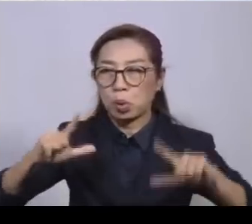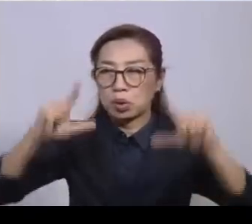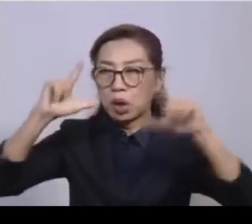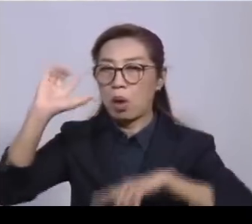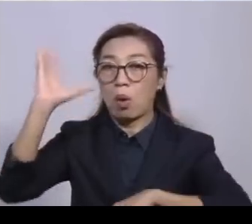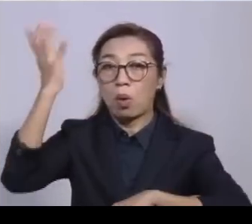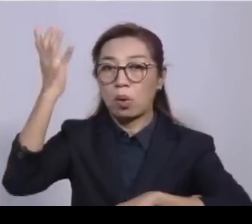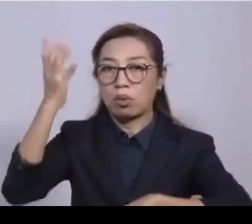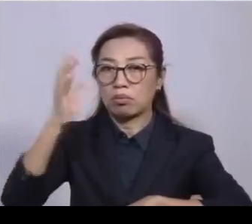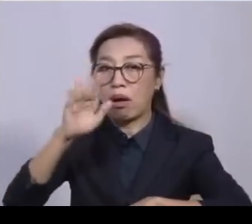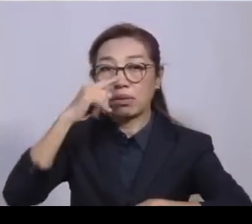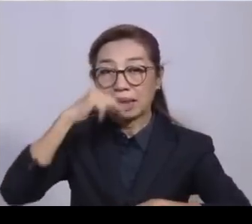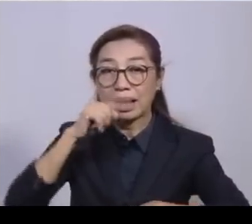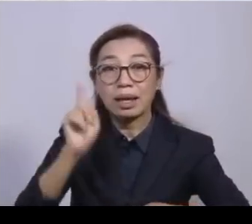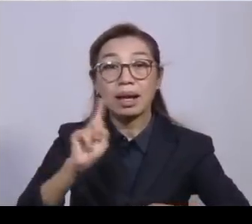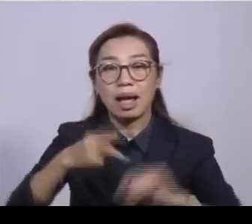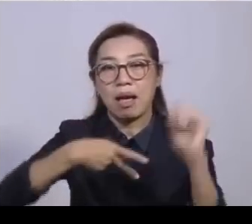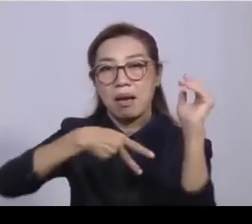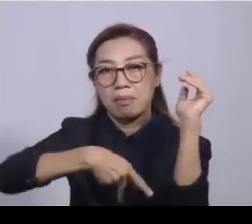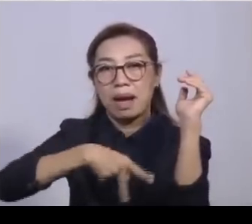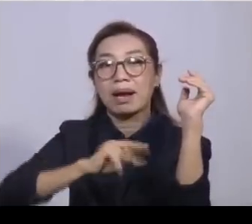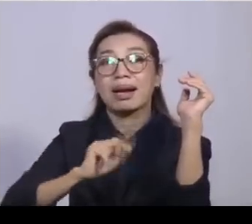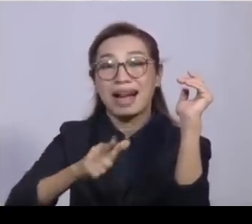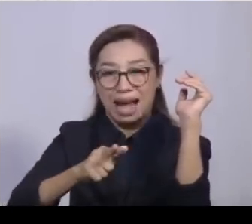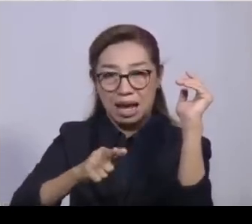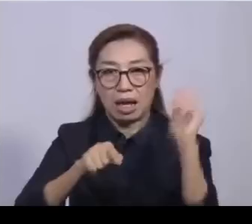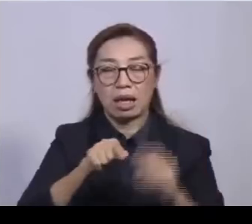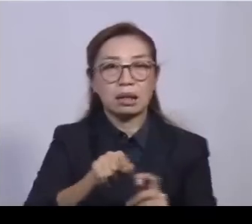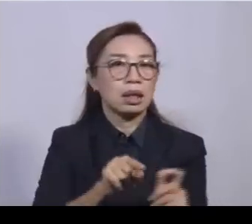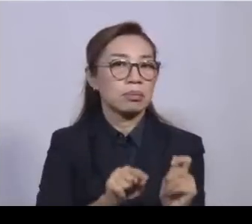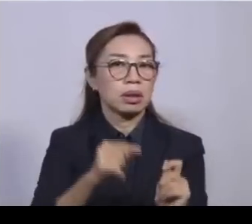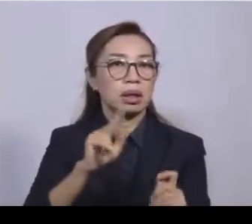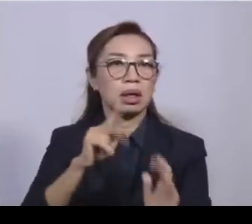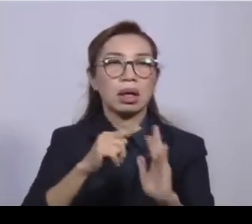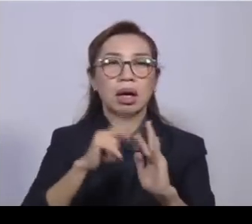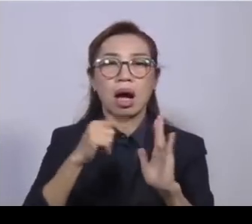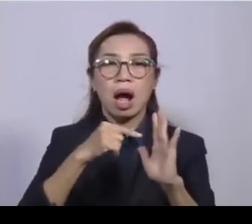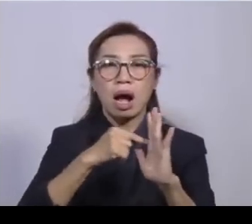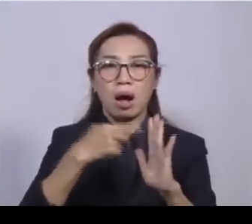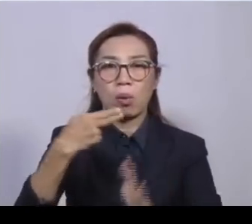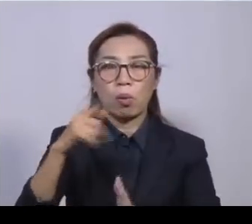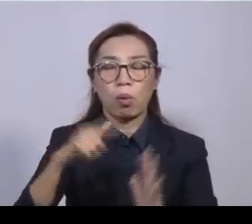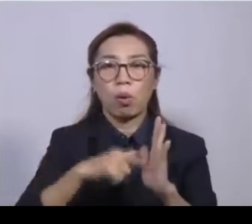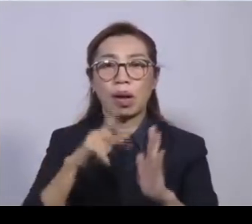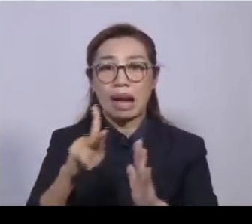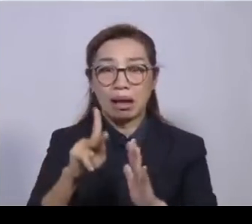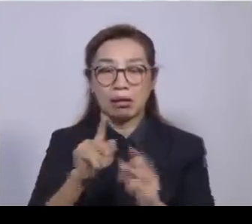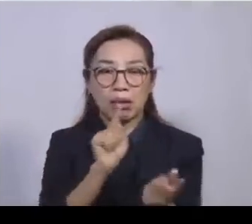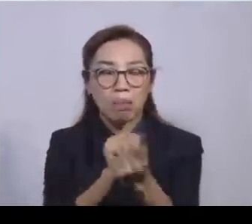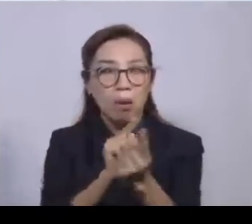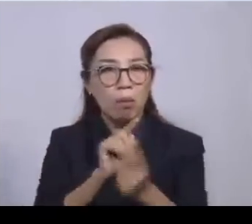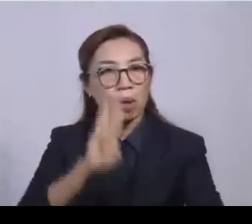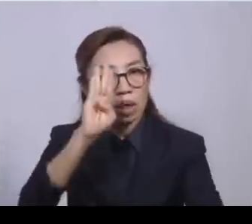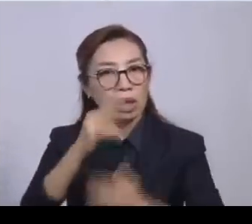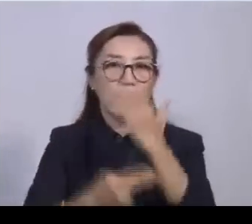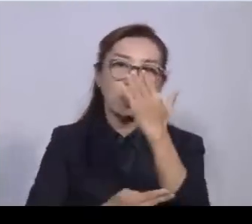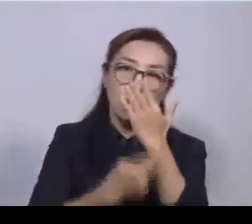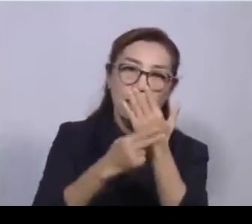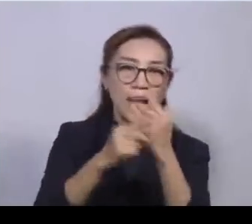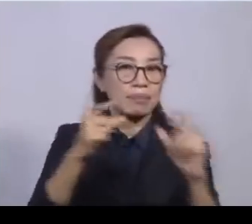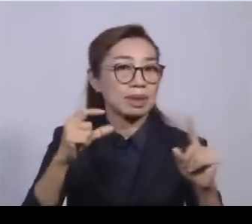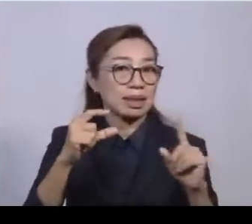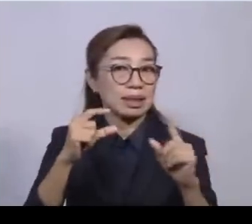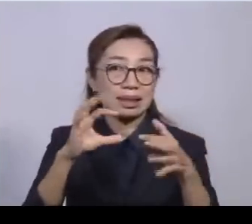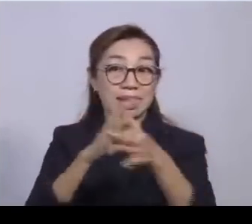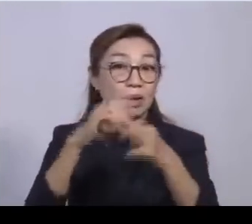ในประเทศไทยอย่างจังหวัดพังงานั่นเองไปที่เขาหลักนะครับเพื่อไปฟังปัญหาจากผู้ประกอบการท่องเที่ยวในพังงาหลังจากที่เมื่อวานอย่าง